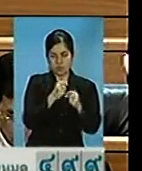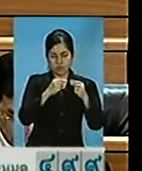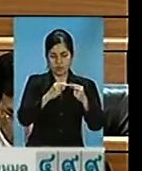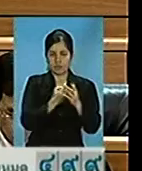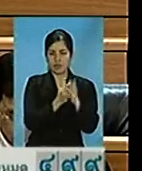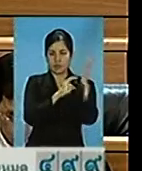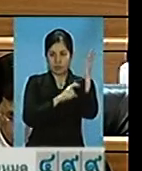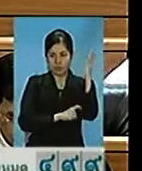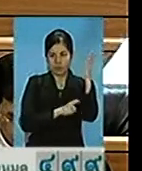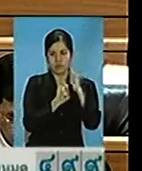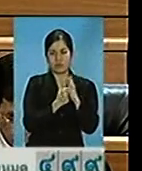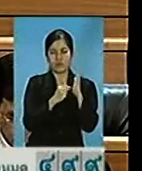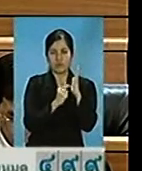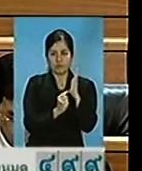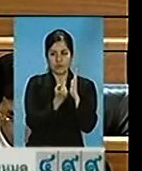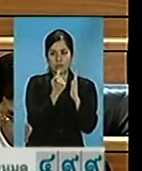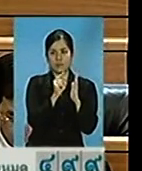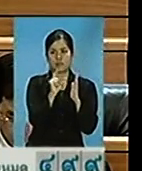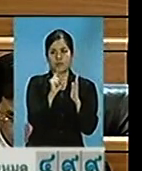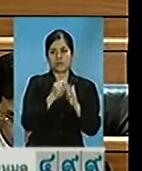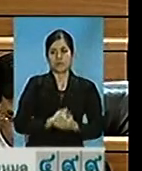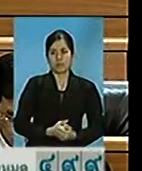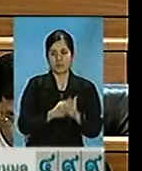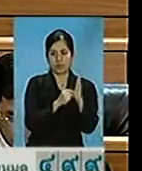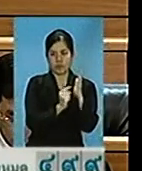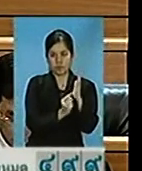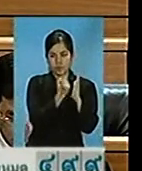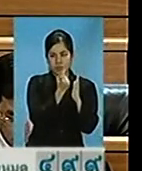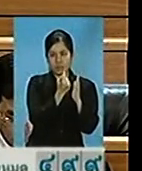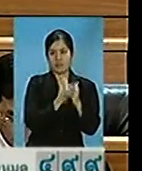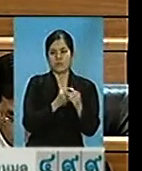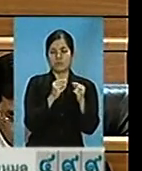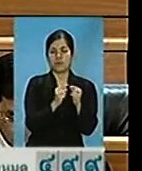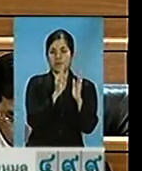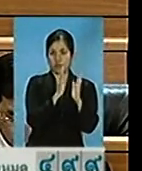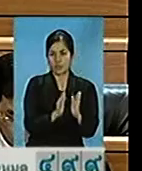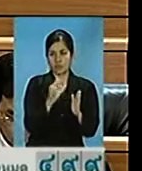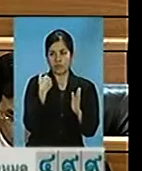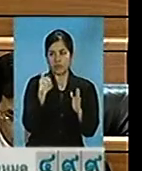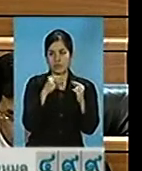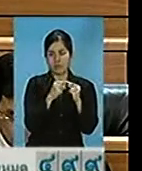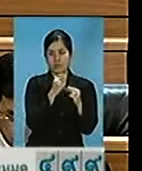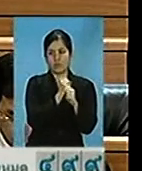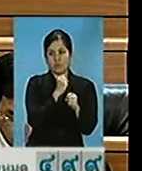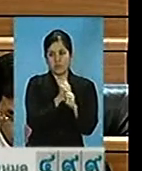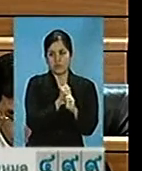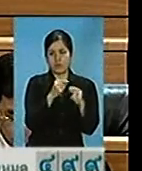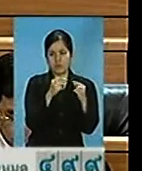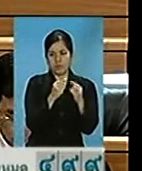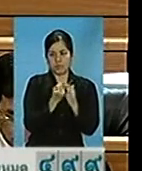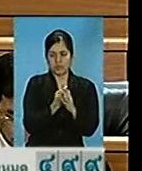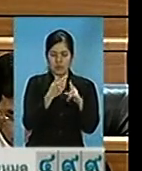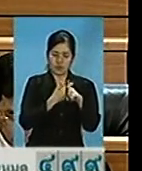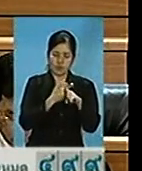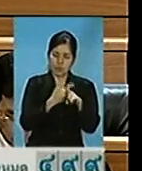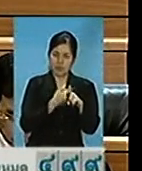ว่ามันเริ่มตั้งแต่คนที่ผลิตมีดกรีดยางคนที่ท